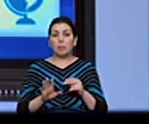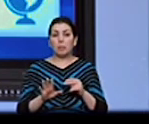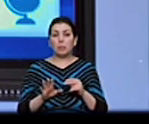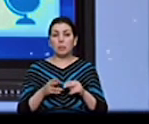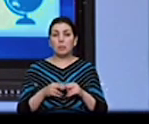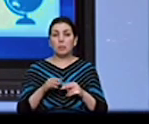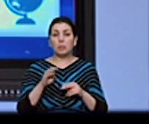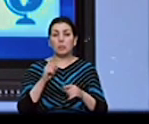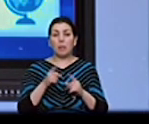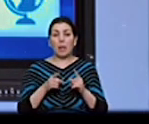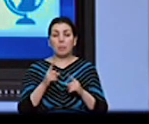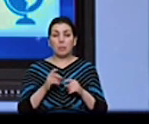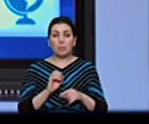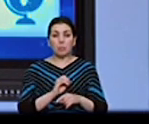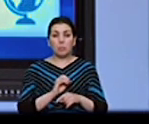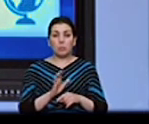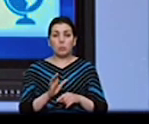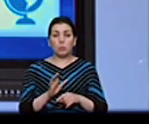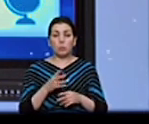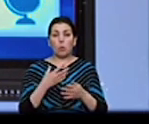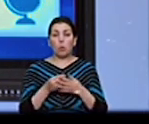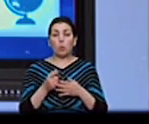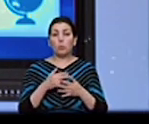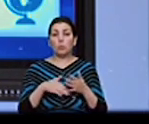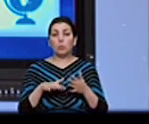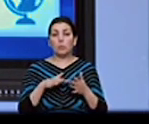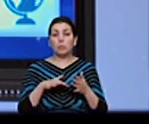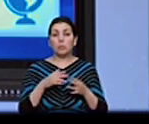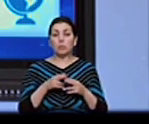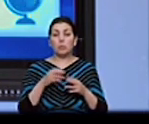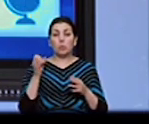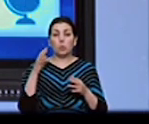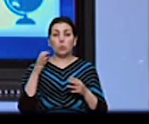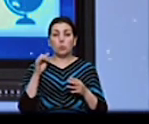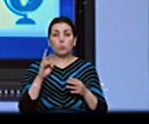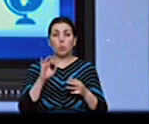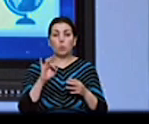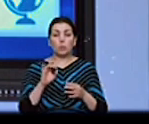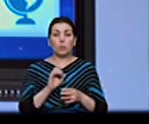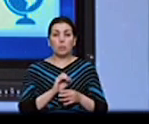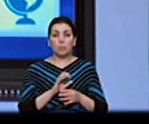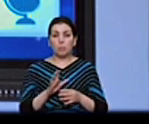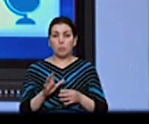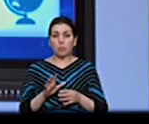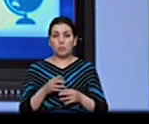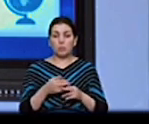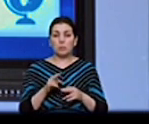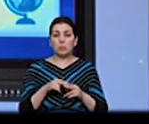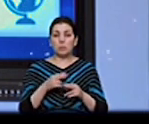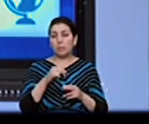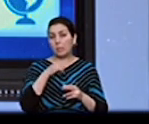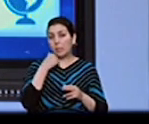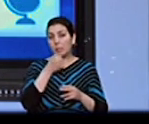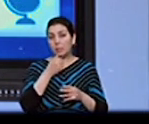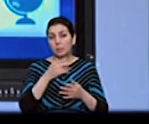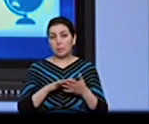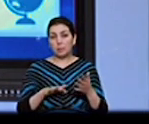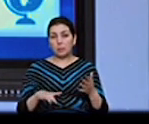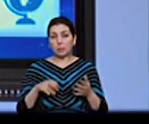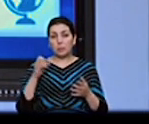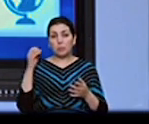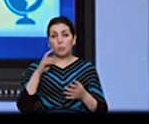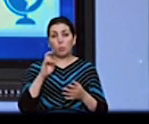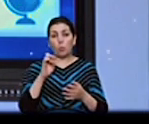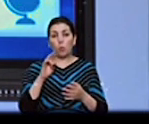tugamaydigan tabiiy boyliklar. O'lkamiz ayniqsa quyosh nurlariga boy. Chunki yil davomida